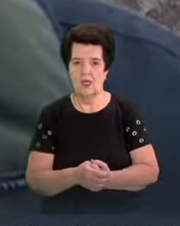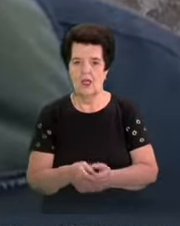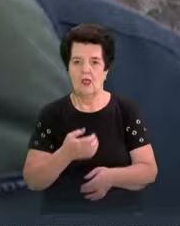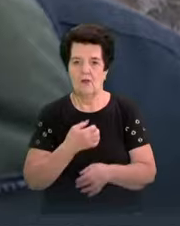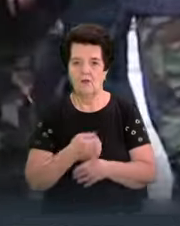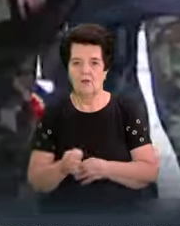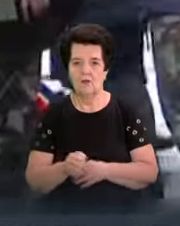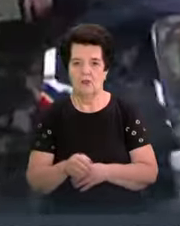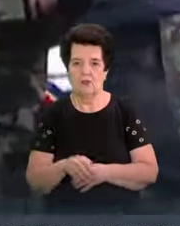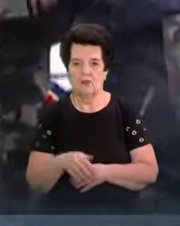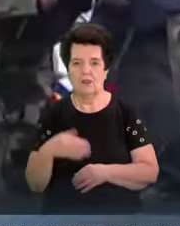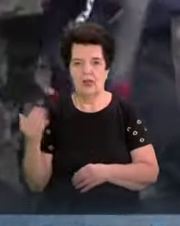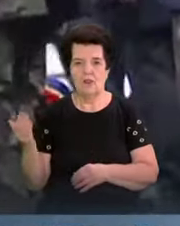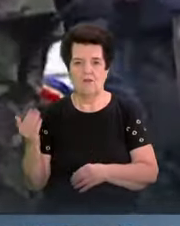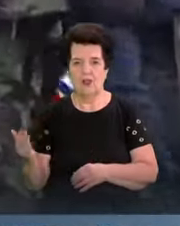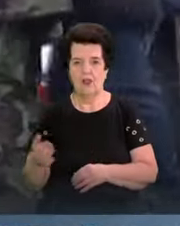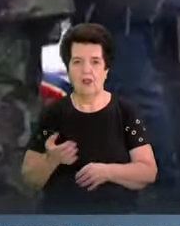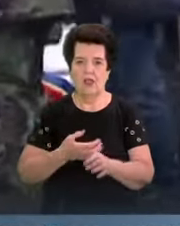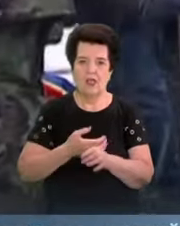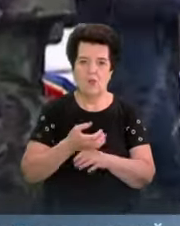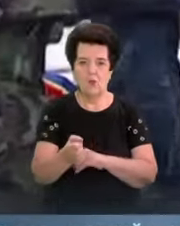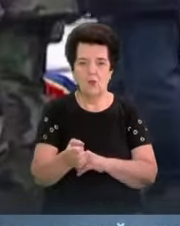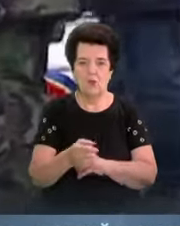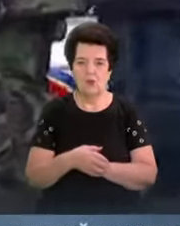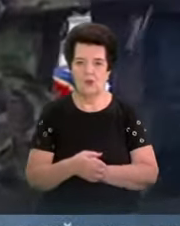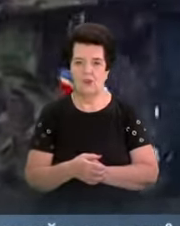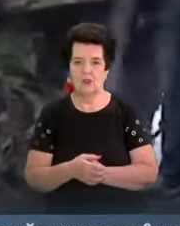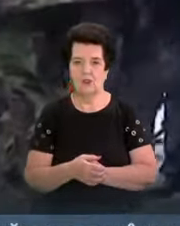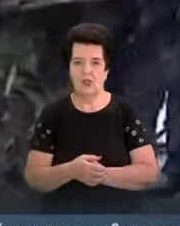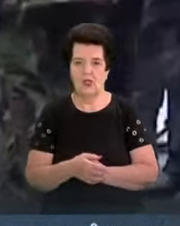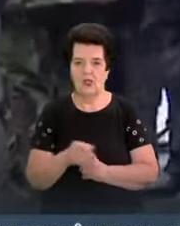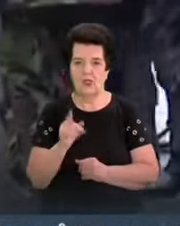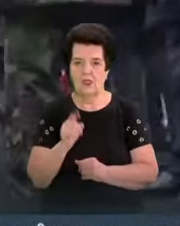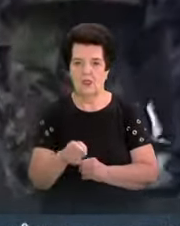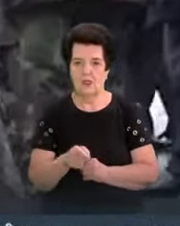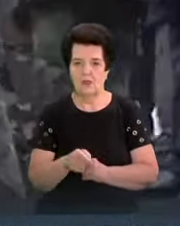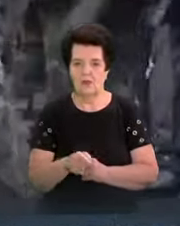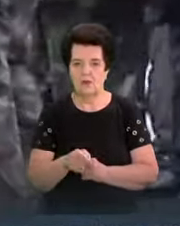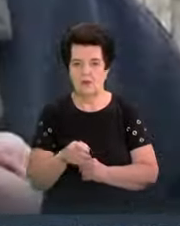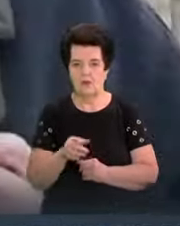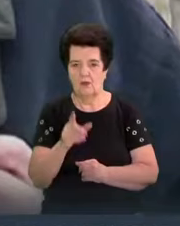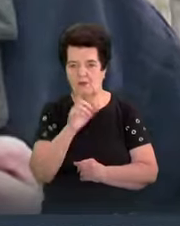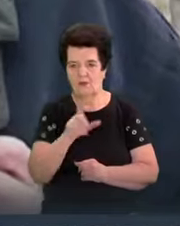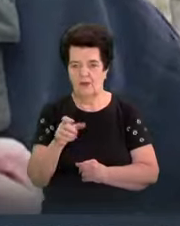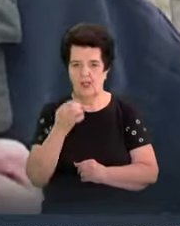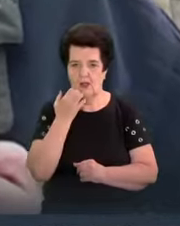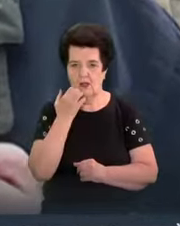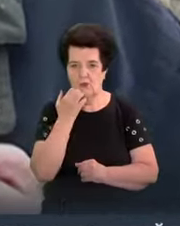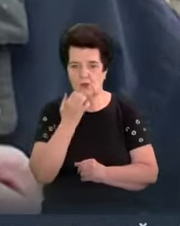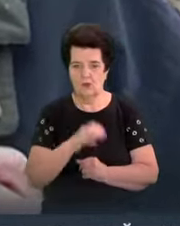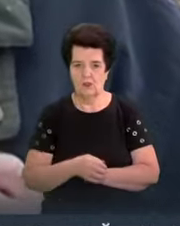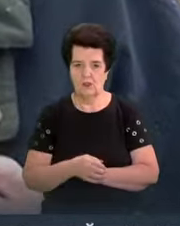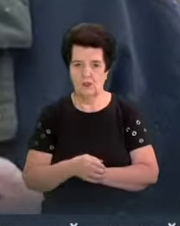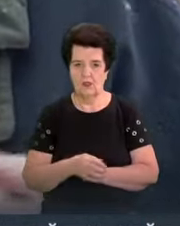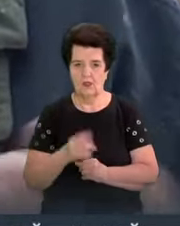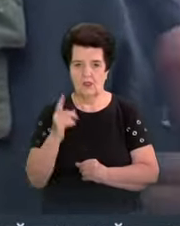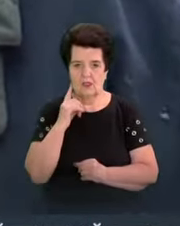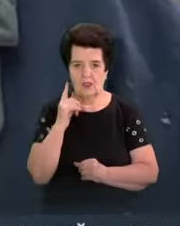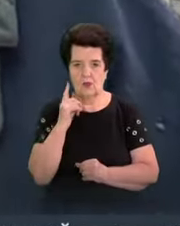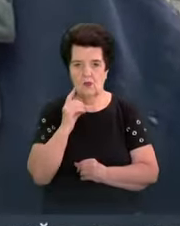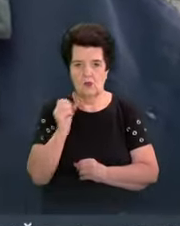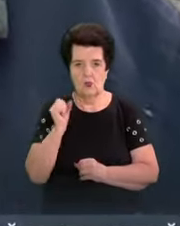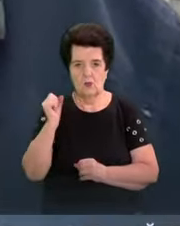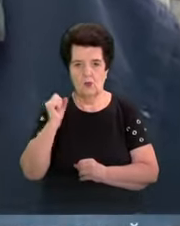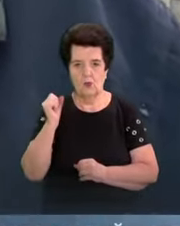din afară de către cercurile ostile de la Moscova. Se aud bubuituri